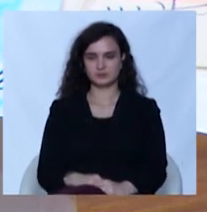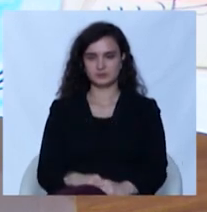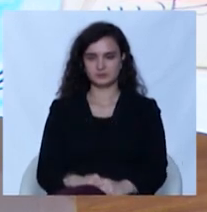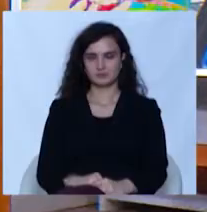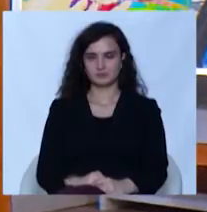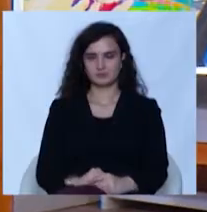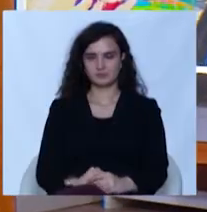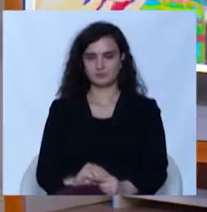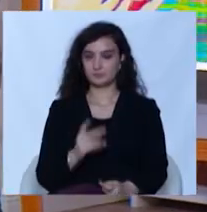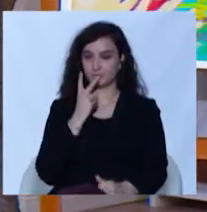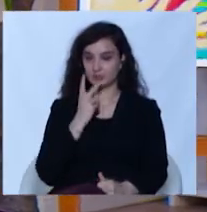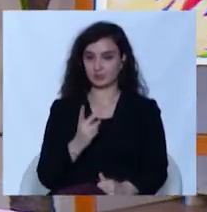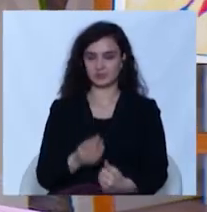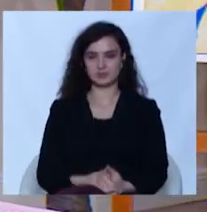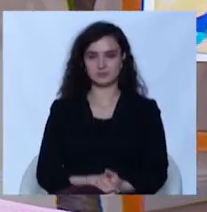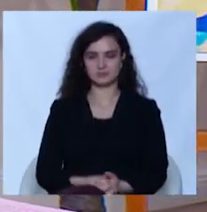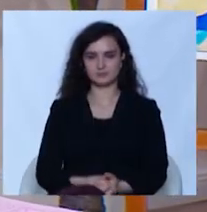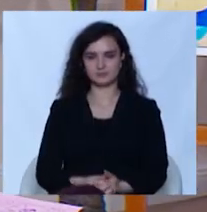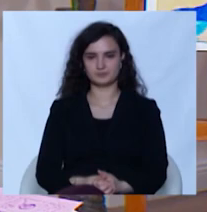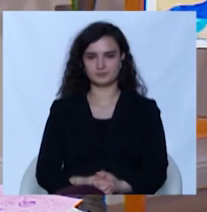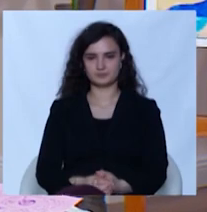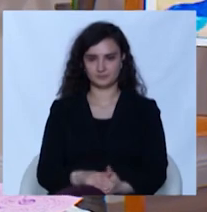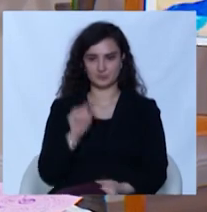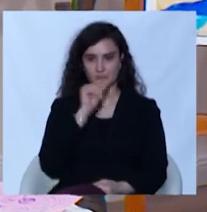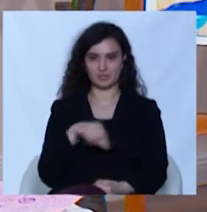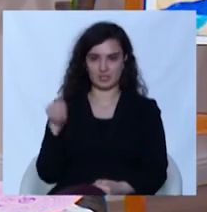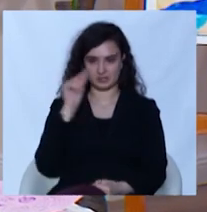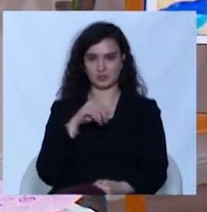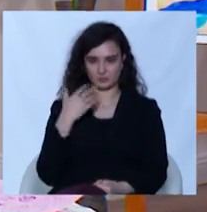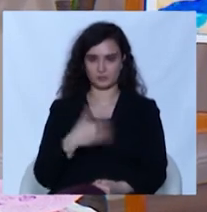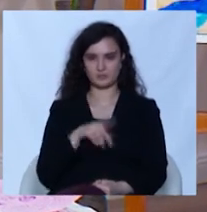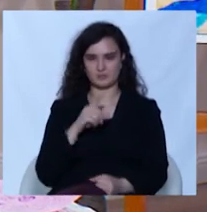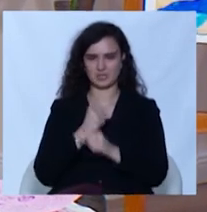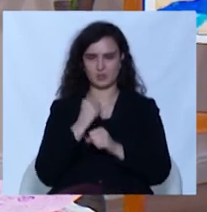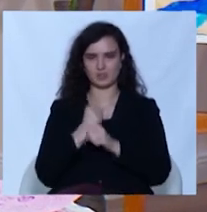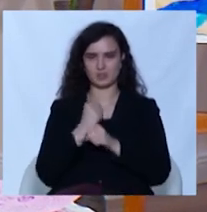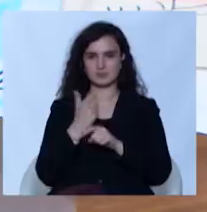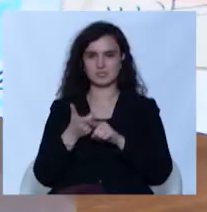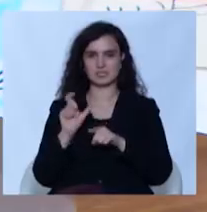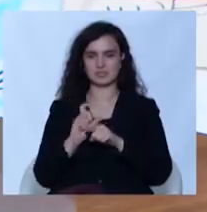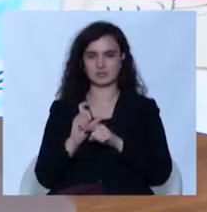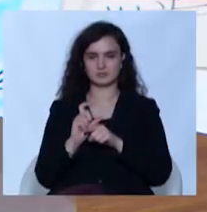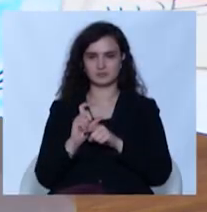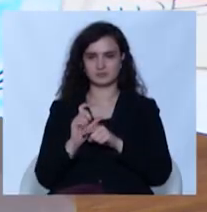აი შეხედეთ შემოვხაზე, ხო? ახლა ამას გავუკეთებ ძალიან